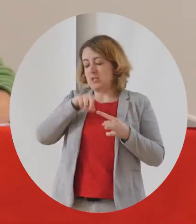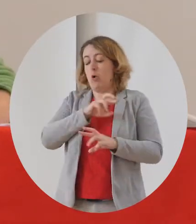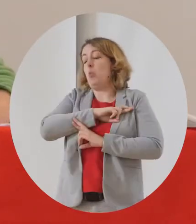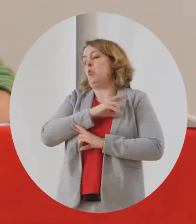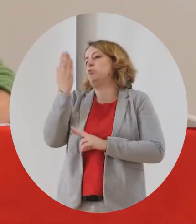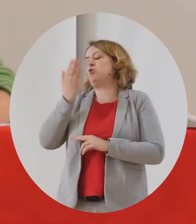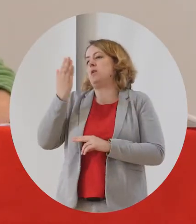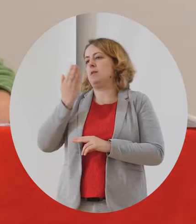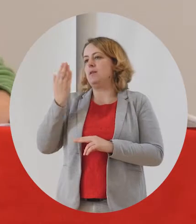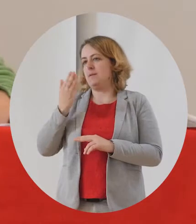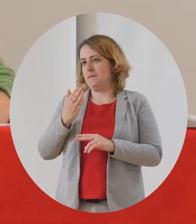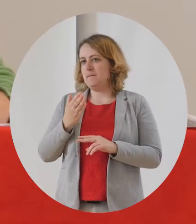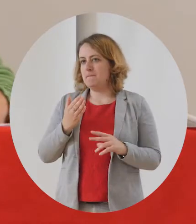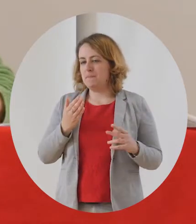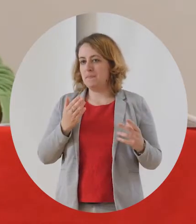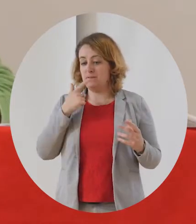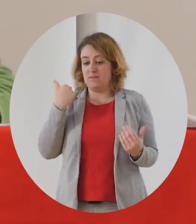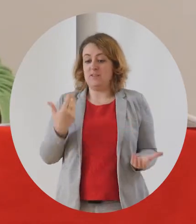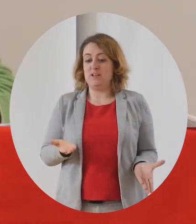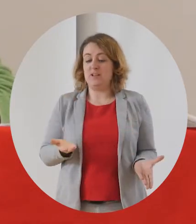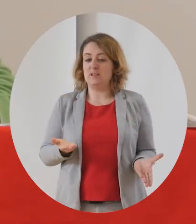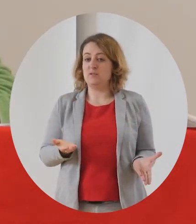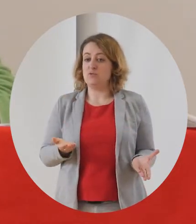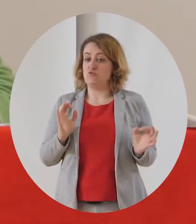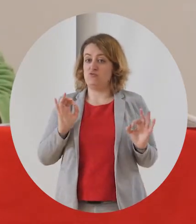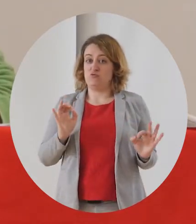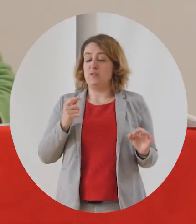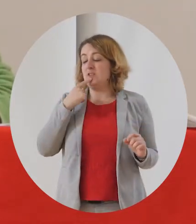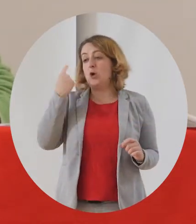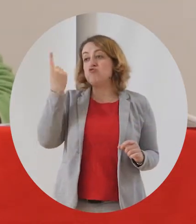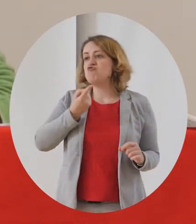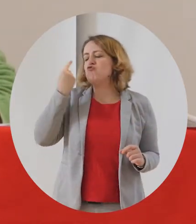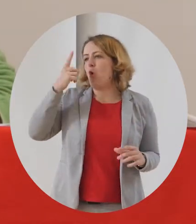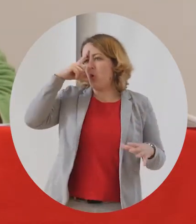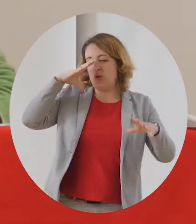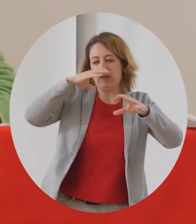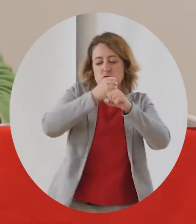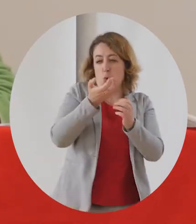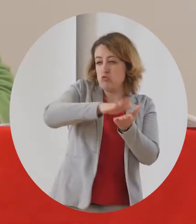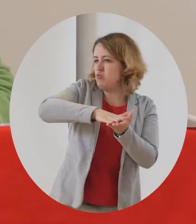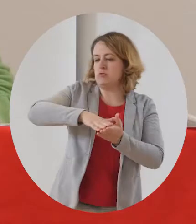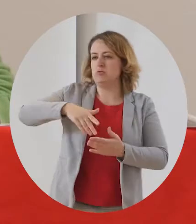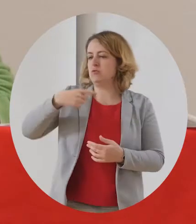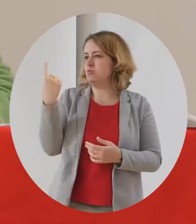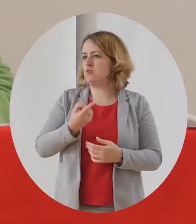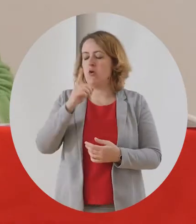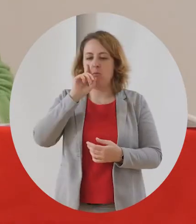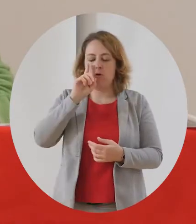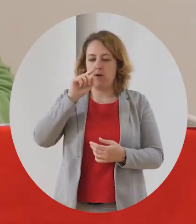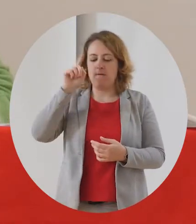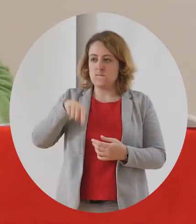se reposer, quoi. Donc, ils ont effectivement, comme tu disais, une double tâche permanente parce qu'il